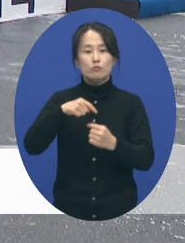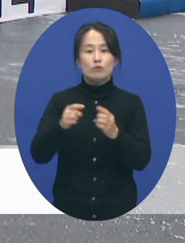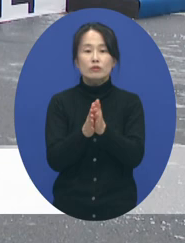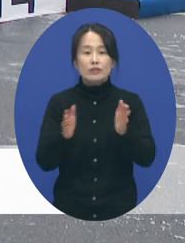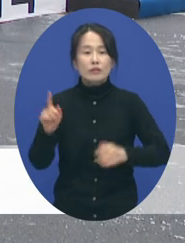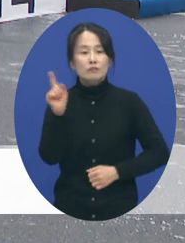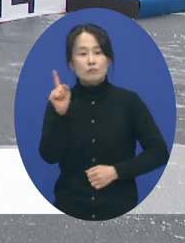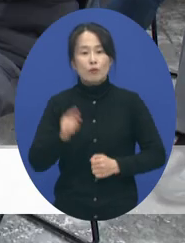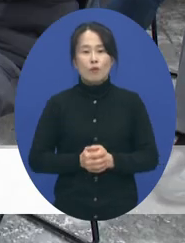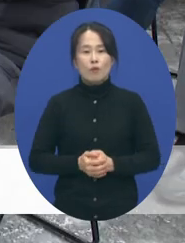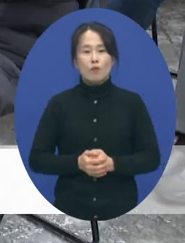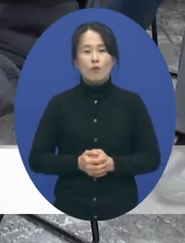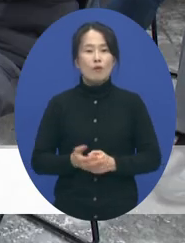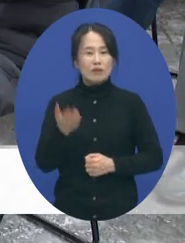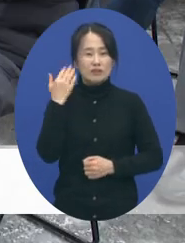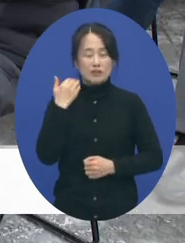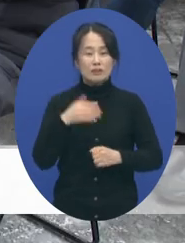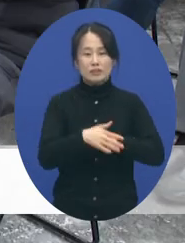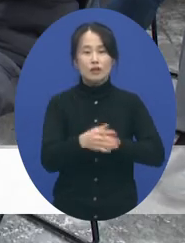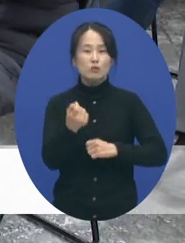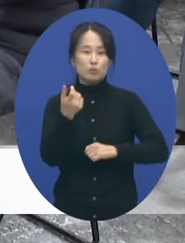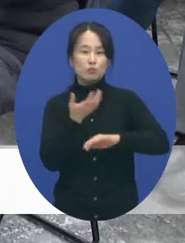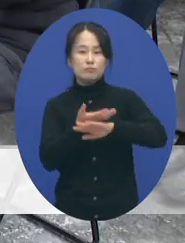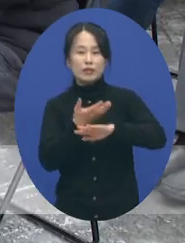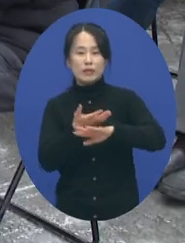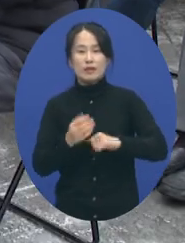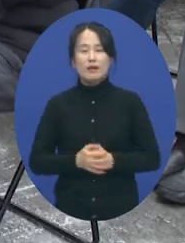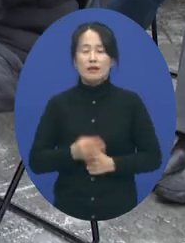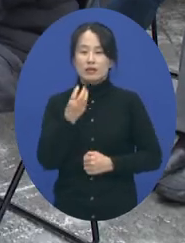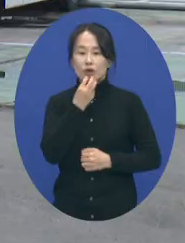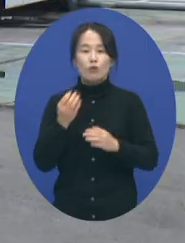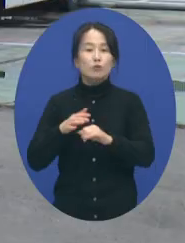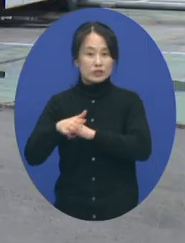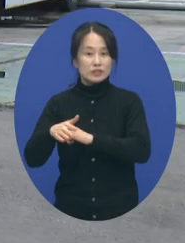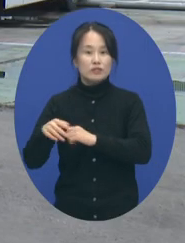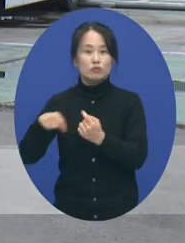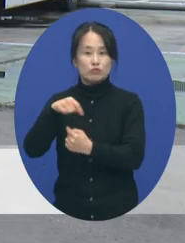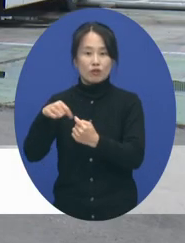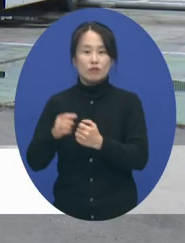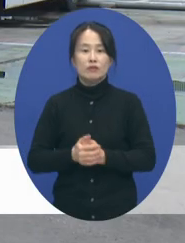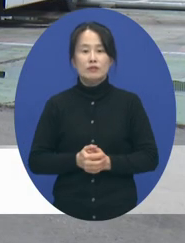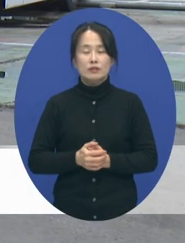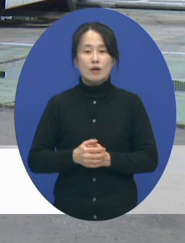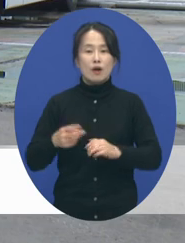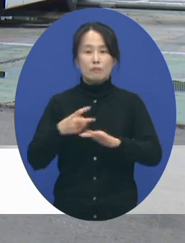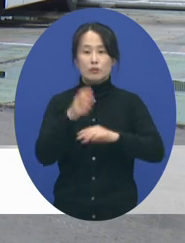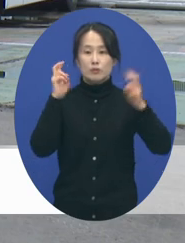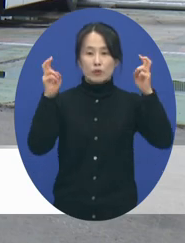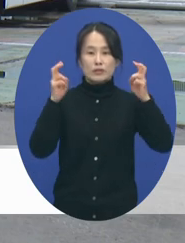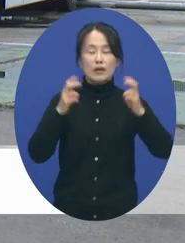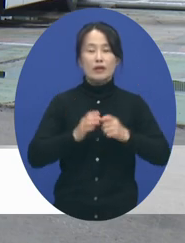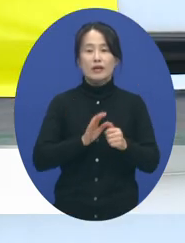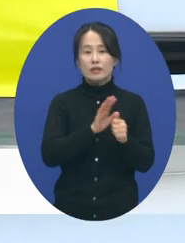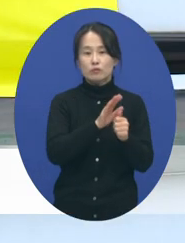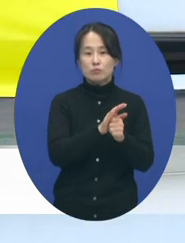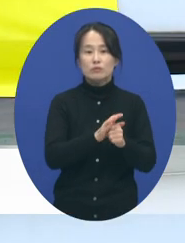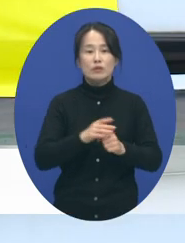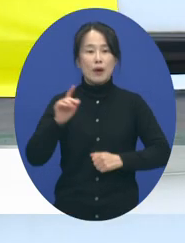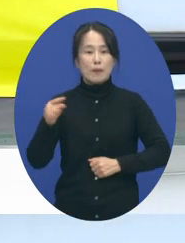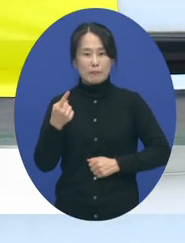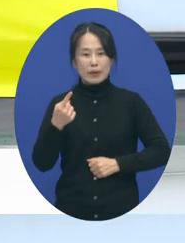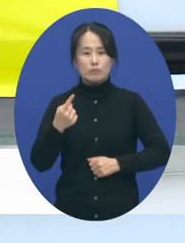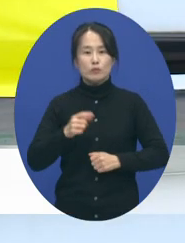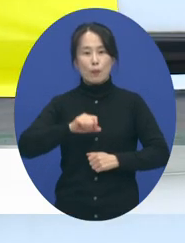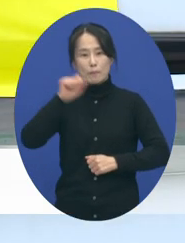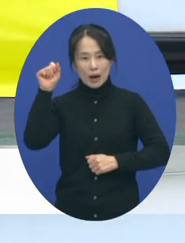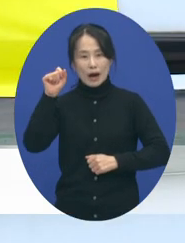그동안 시행해왔던 준공영제와는 다른 경기도형 준공영제입니다. 버스 회사에 지급하던 기본 이윤을 없애고 100%